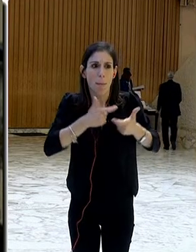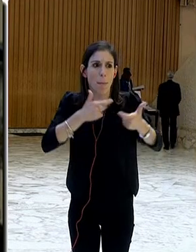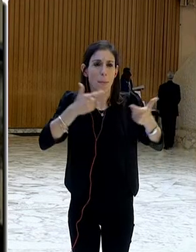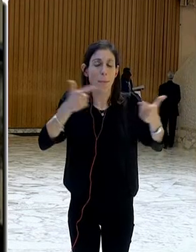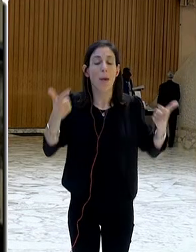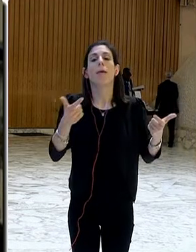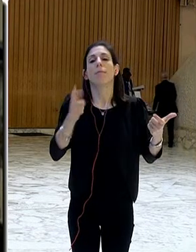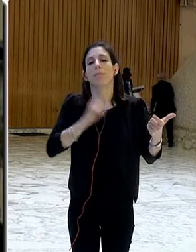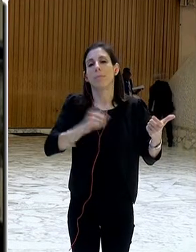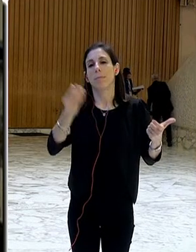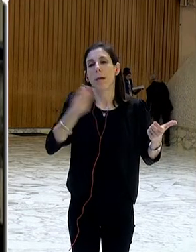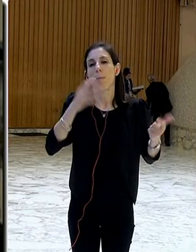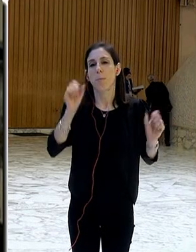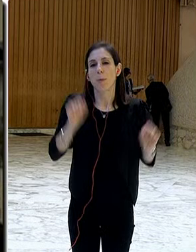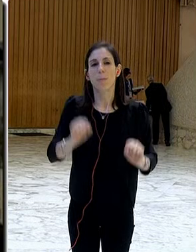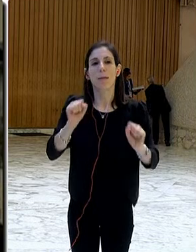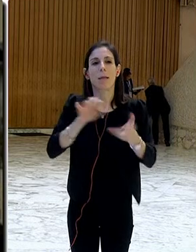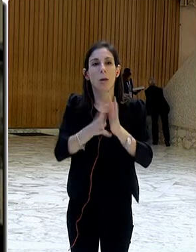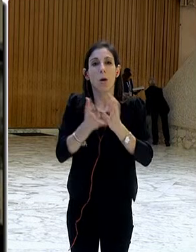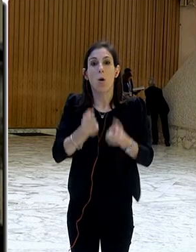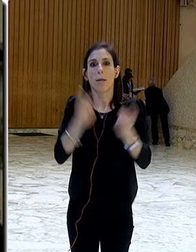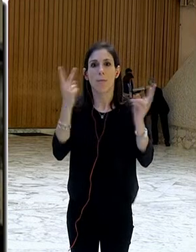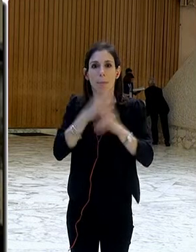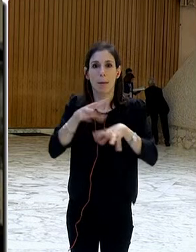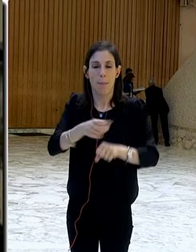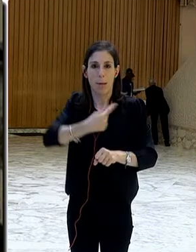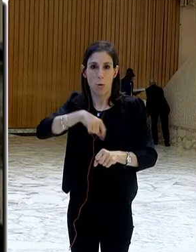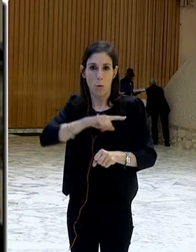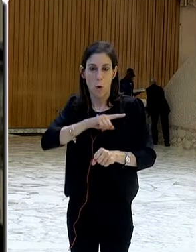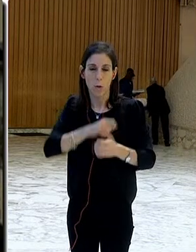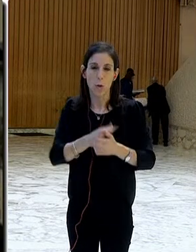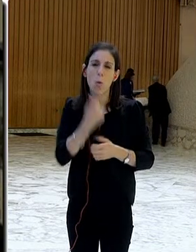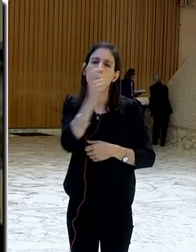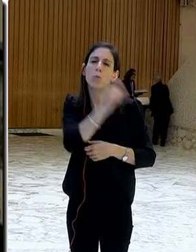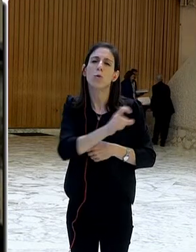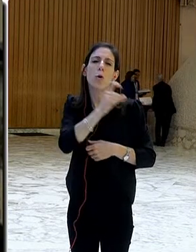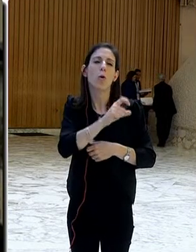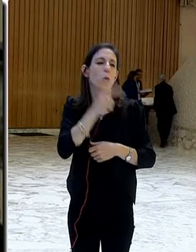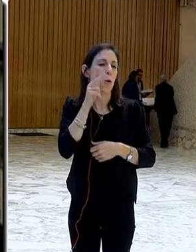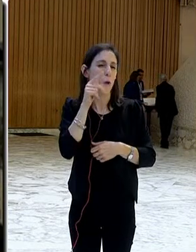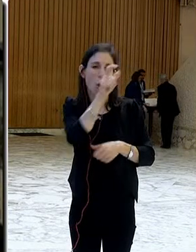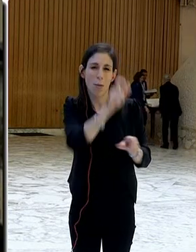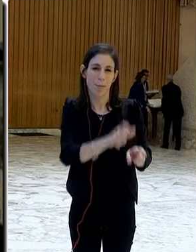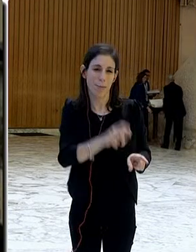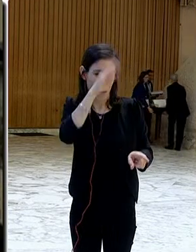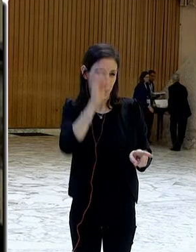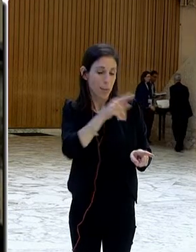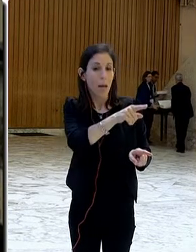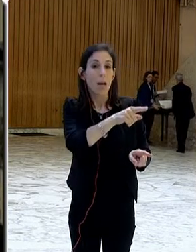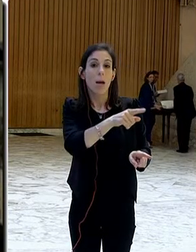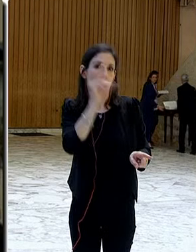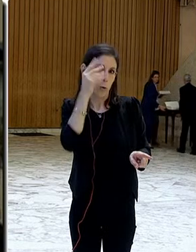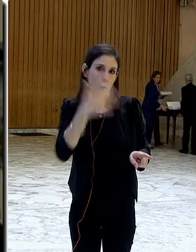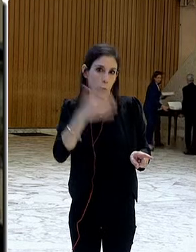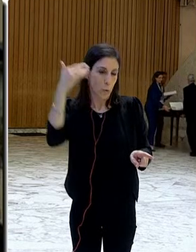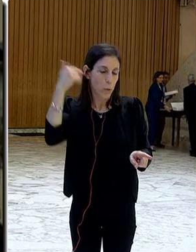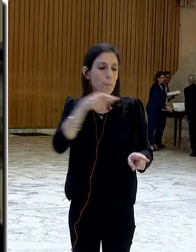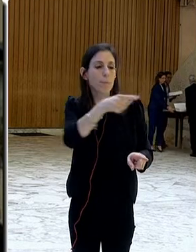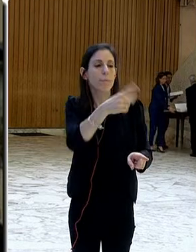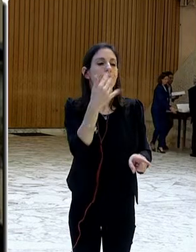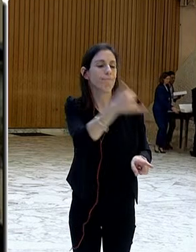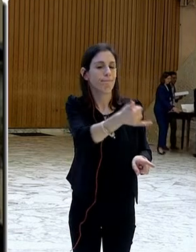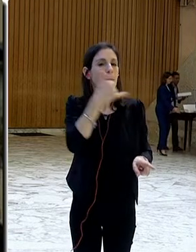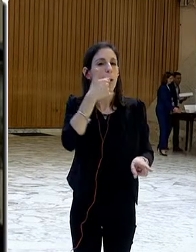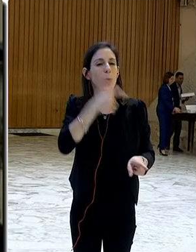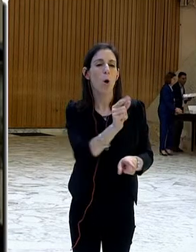une religieuse que nous avions connue dans une grande rencontre nous a appelés pour nous confier un jeune couple d'un pays lointain qui